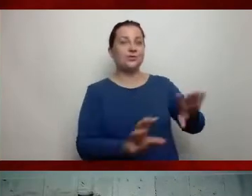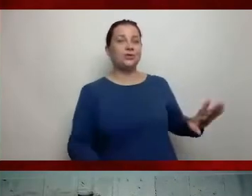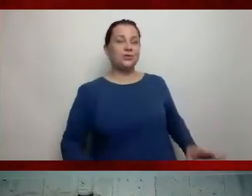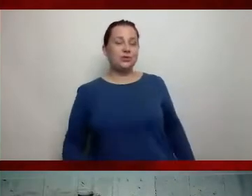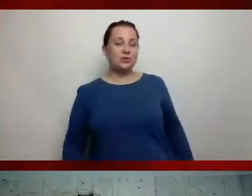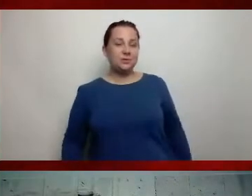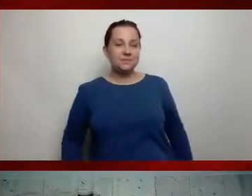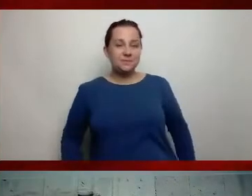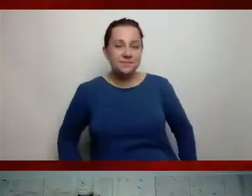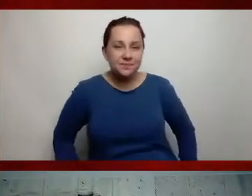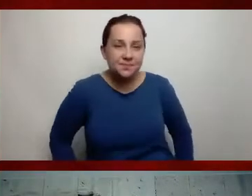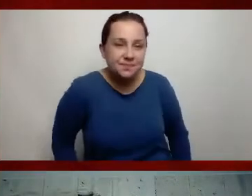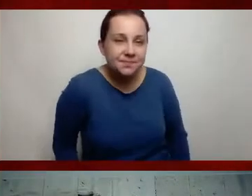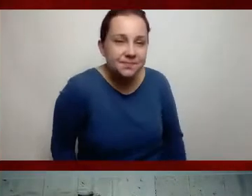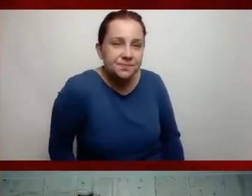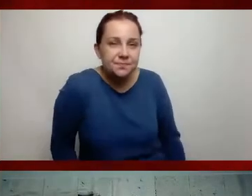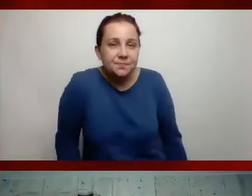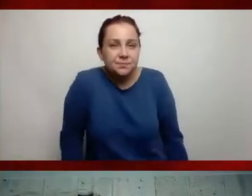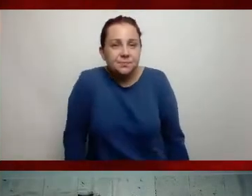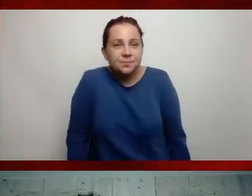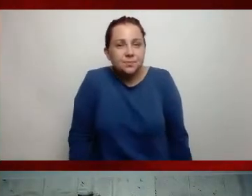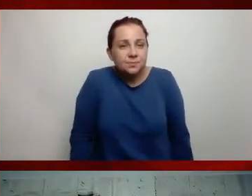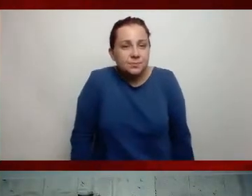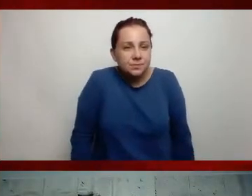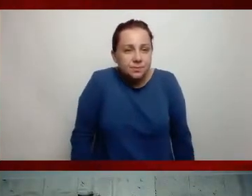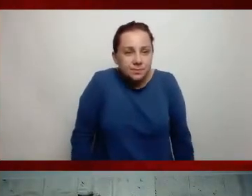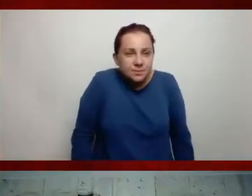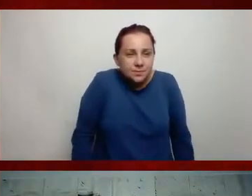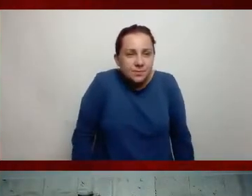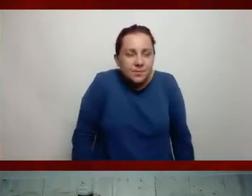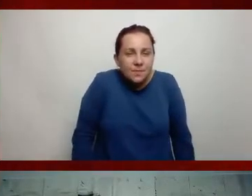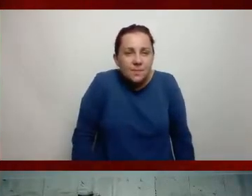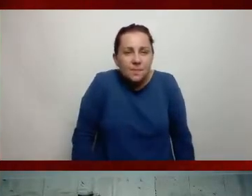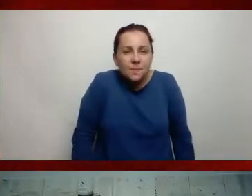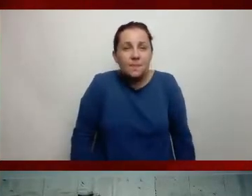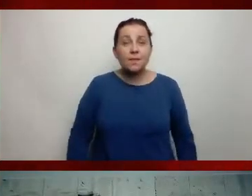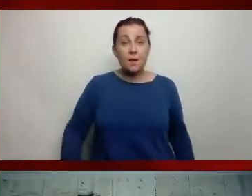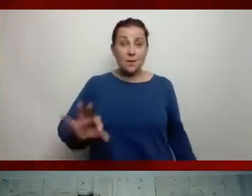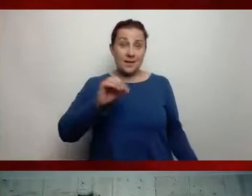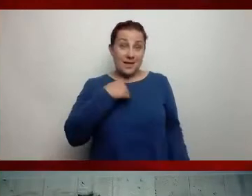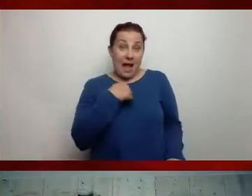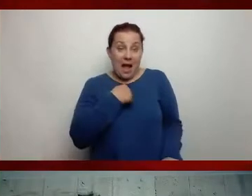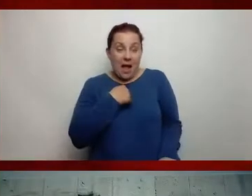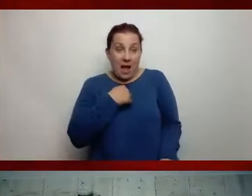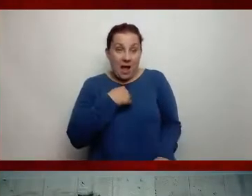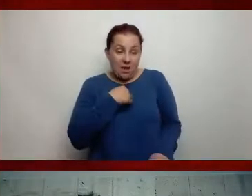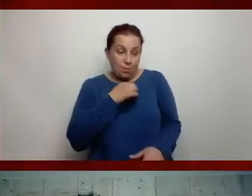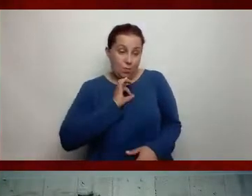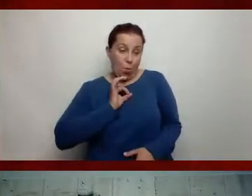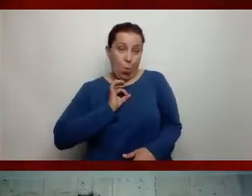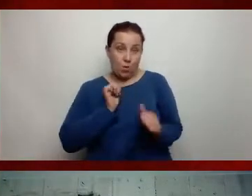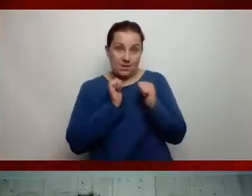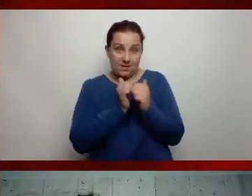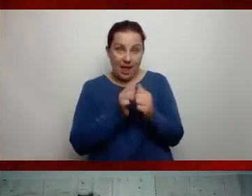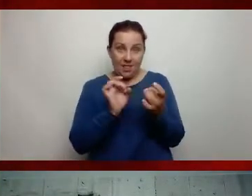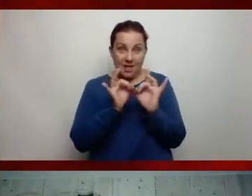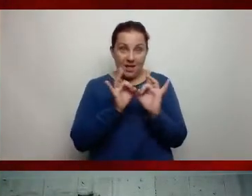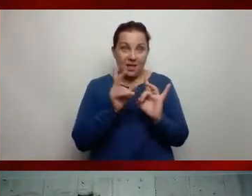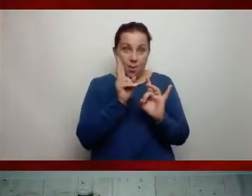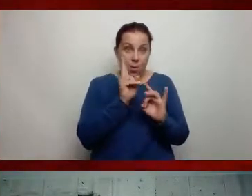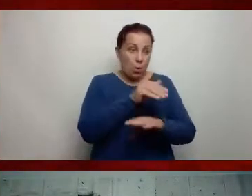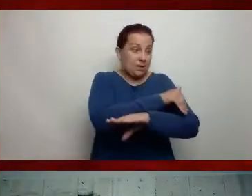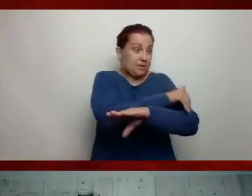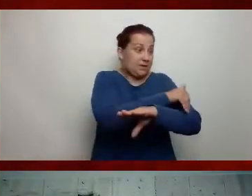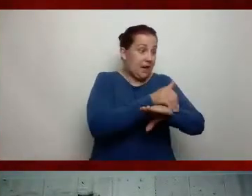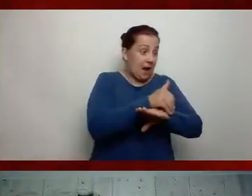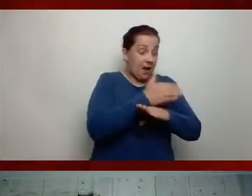Mateusz, no, dla mnie jakby ten, co to jest ważne, moim zdaniem, gdybym pokazał to komuś za granicę, no kto